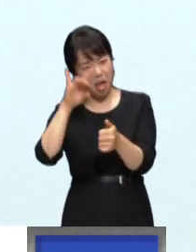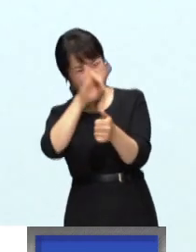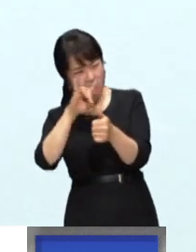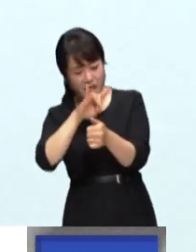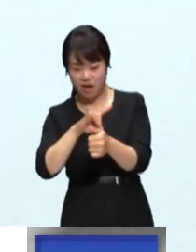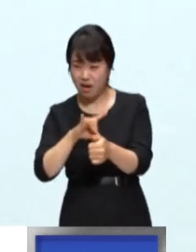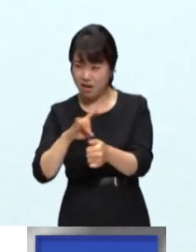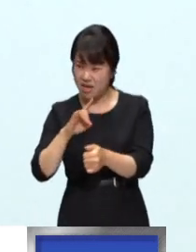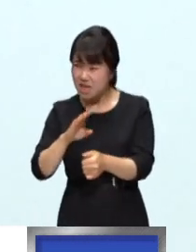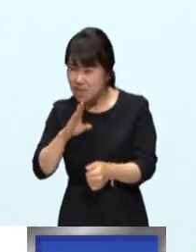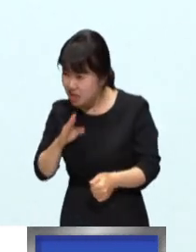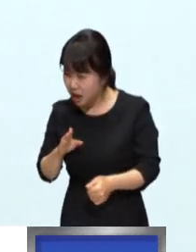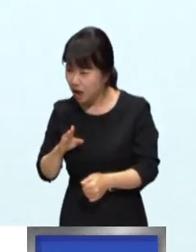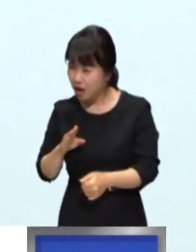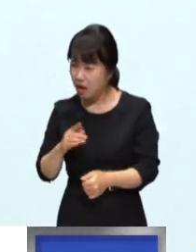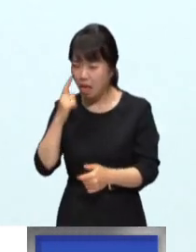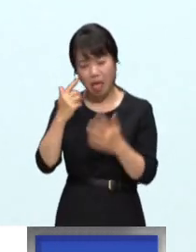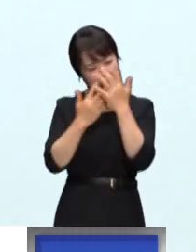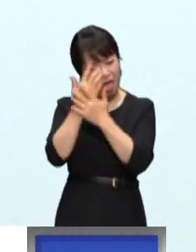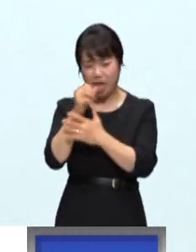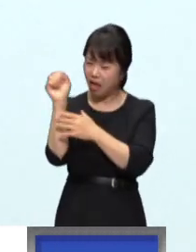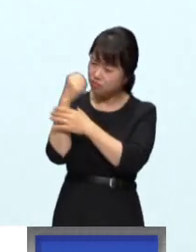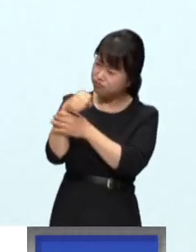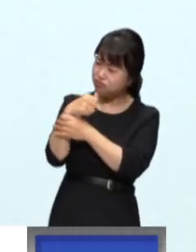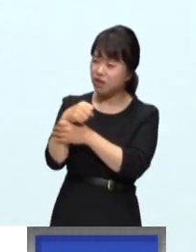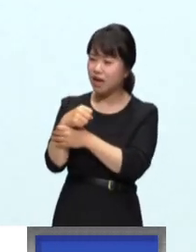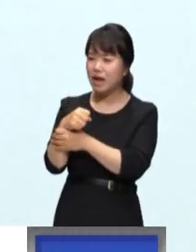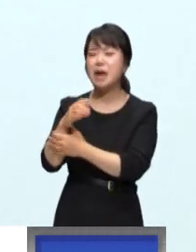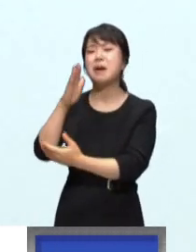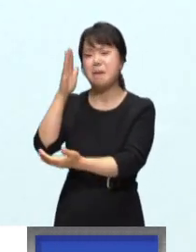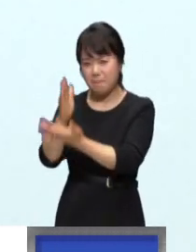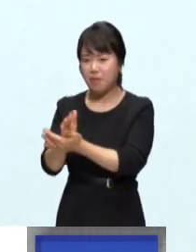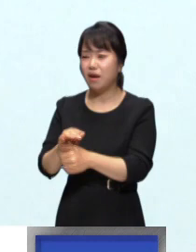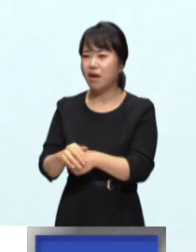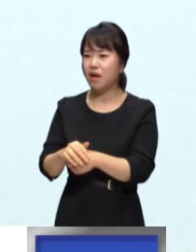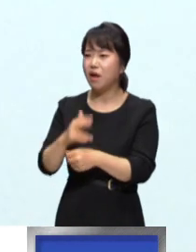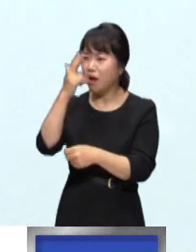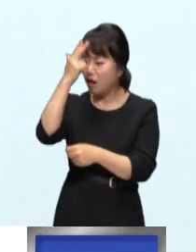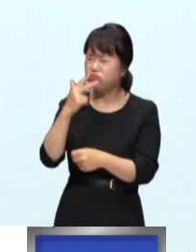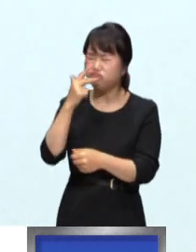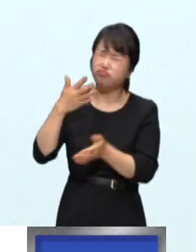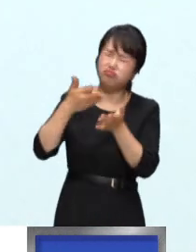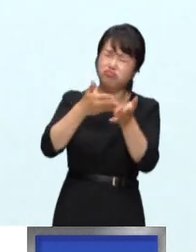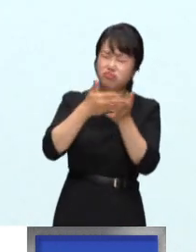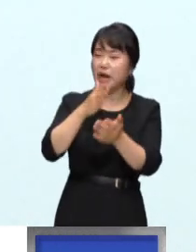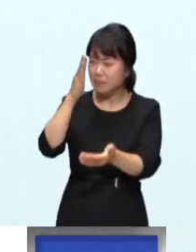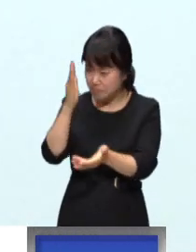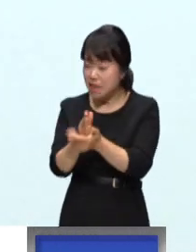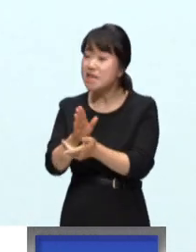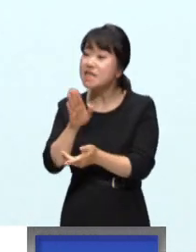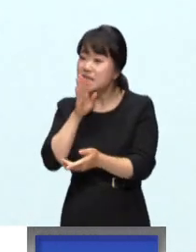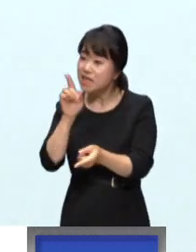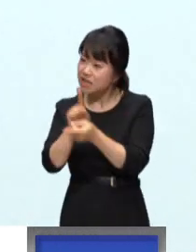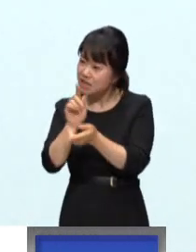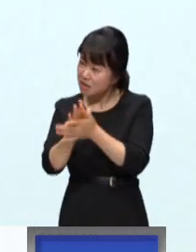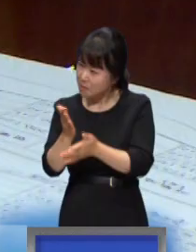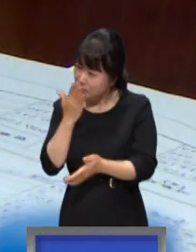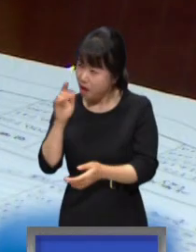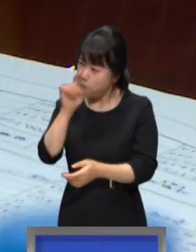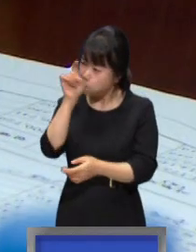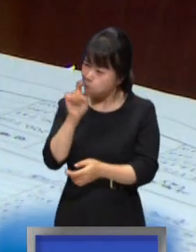현실성 있나? 너무 막연하게 공약을 중장기 계획에 막연하게 남발을